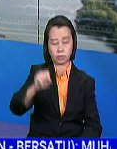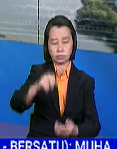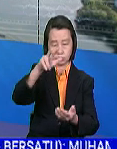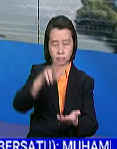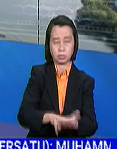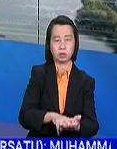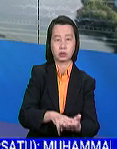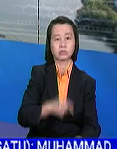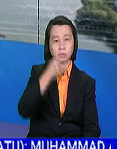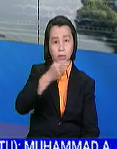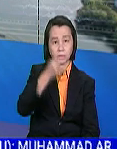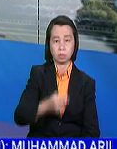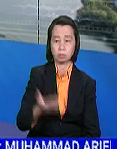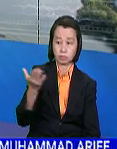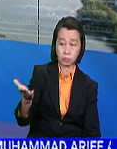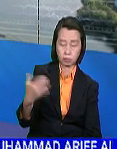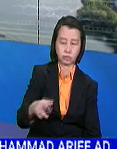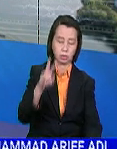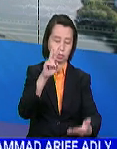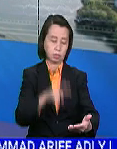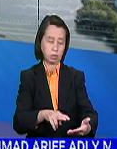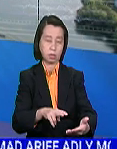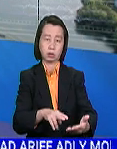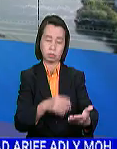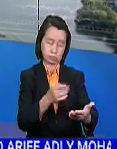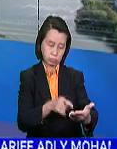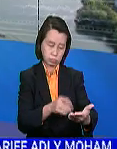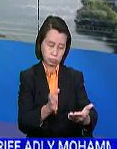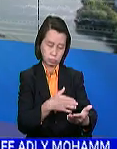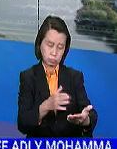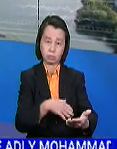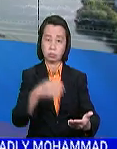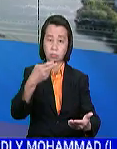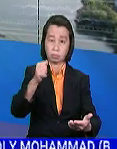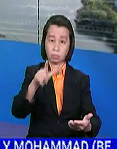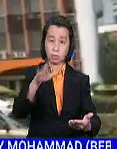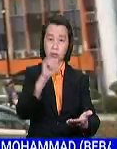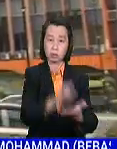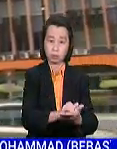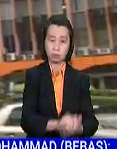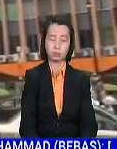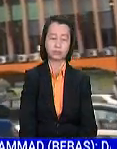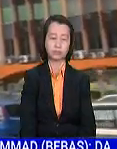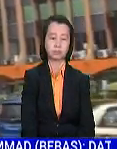mengesahkan demikian kata beliau telah meneliti dokumen-dokumen berkaitan perkara tersebut